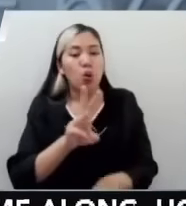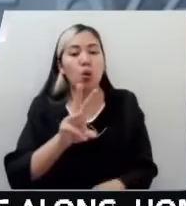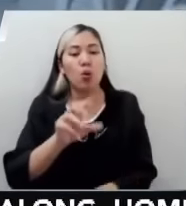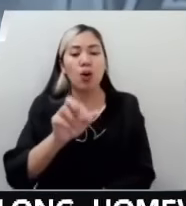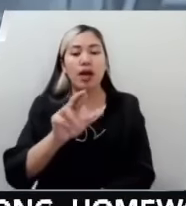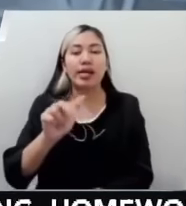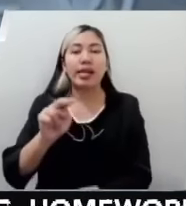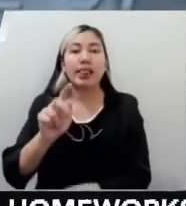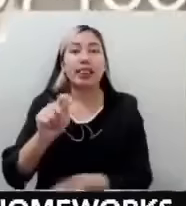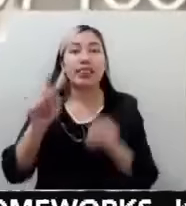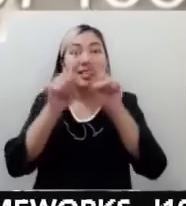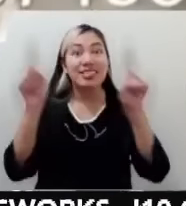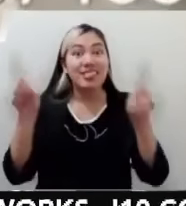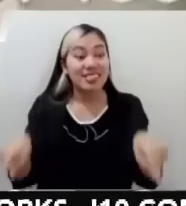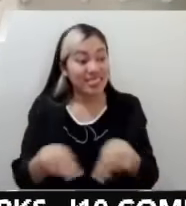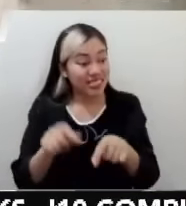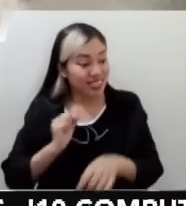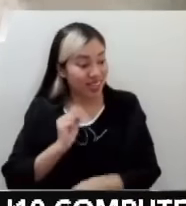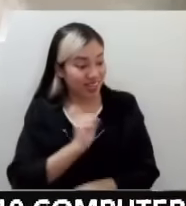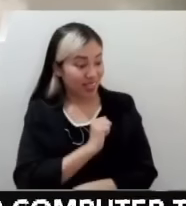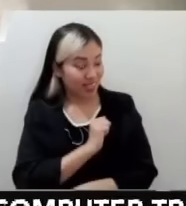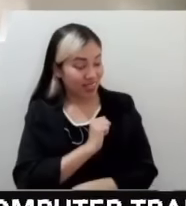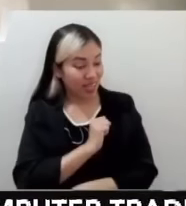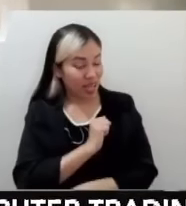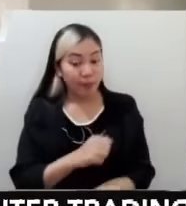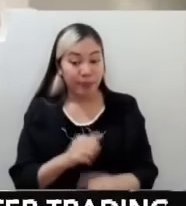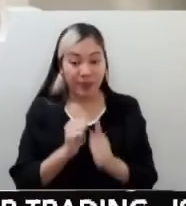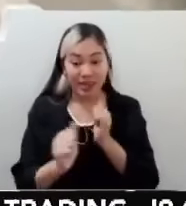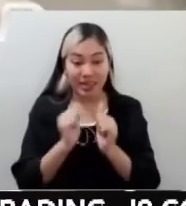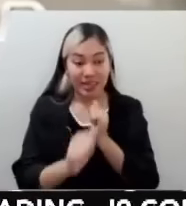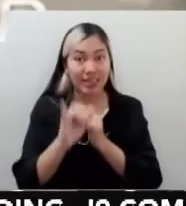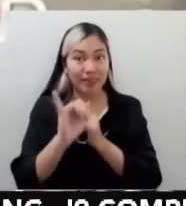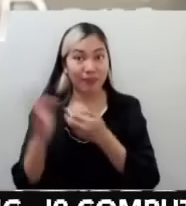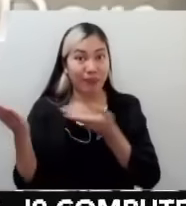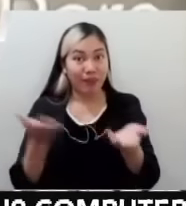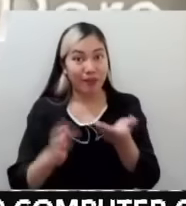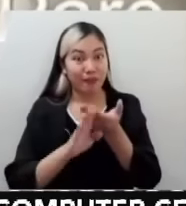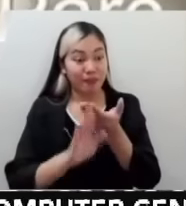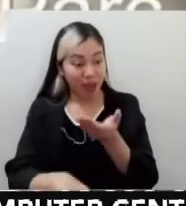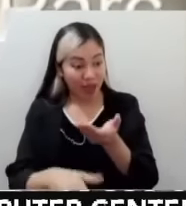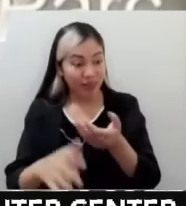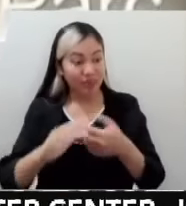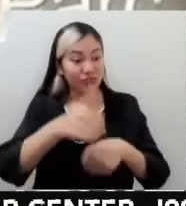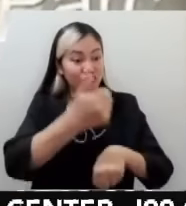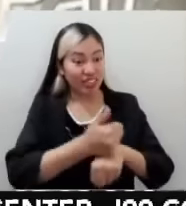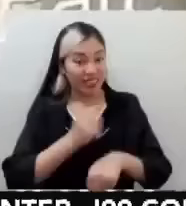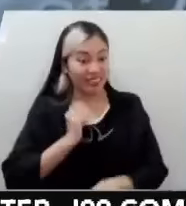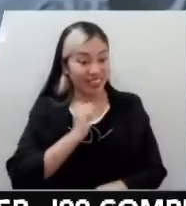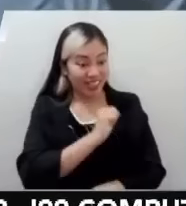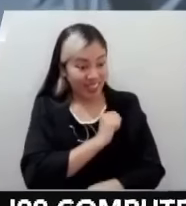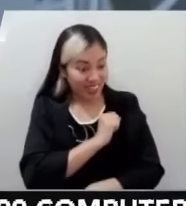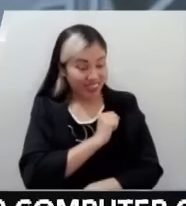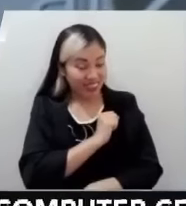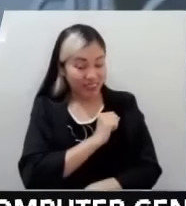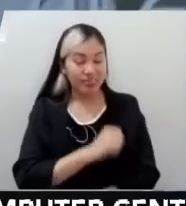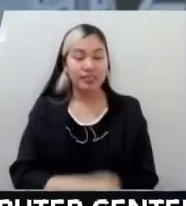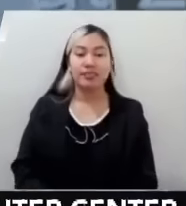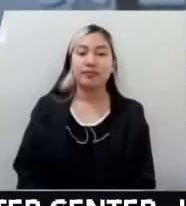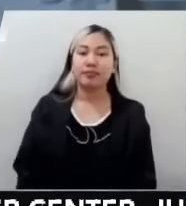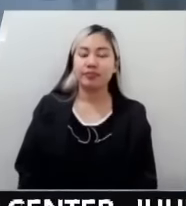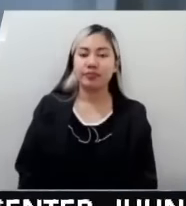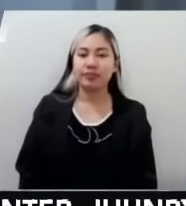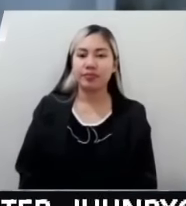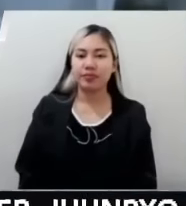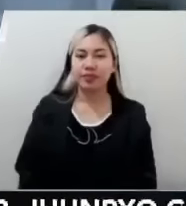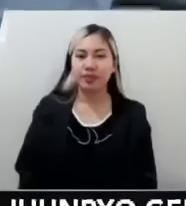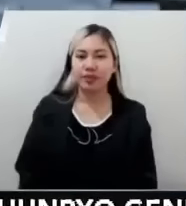siya itatalaga? Actually, hinuli po siya ng Indonesian authorities dahil they believe she is also an illegal